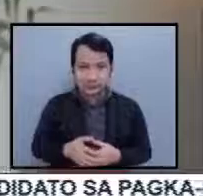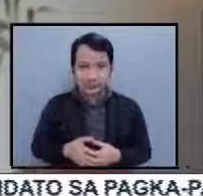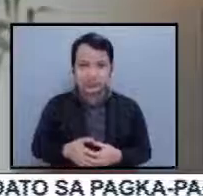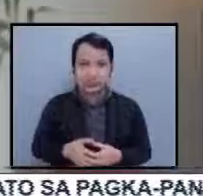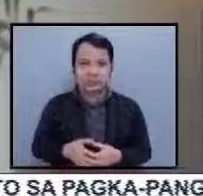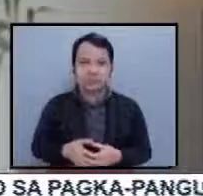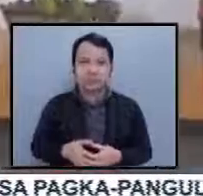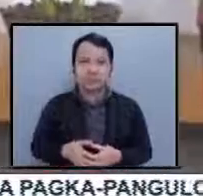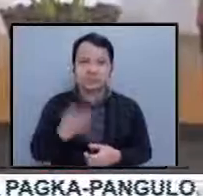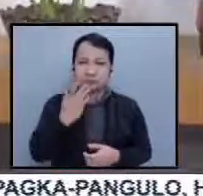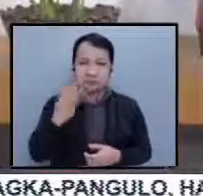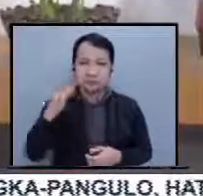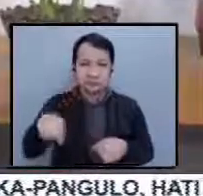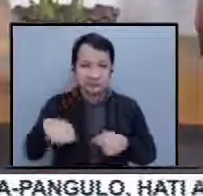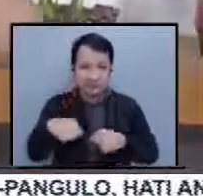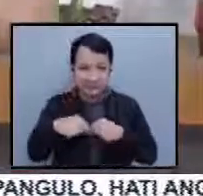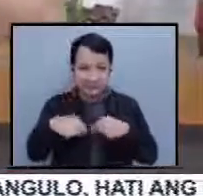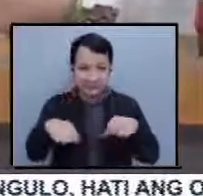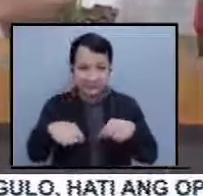Sarap!